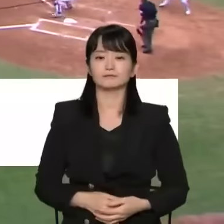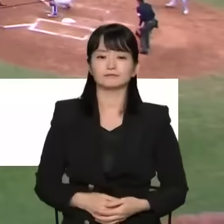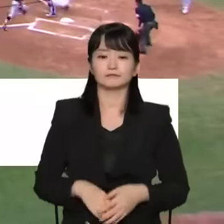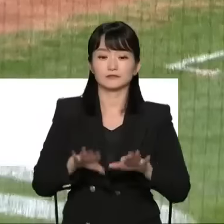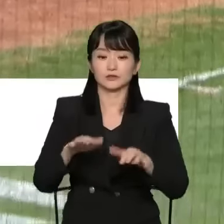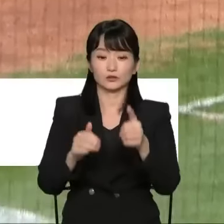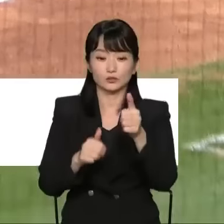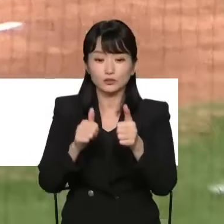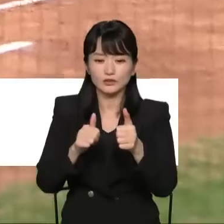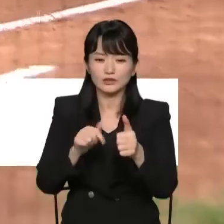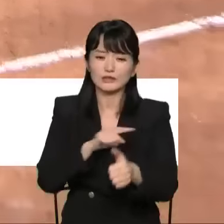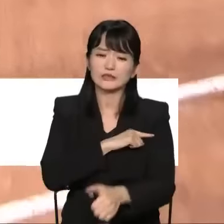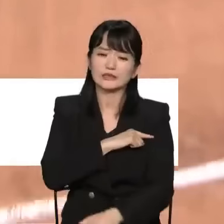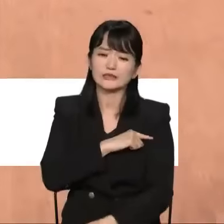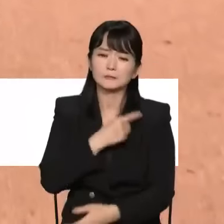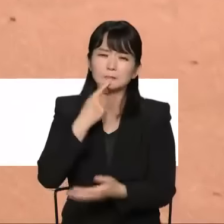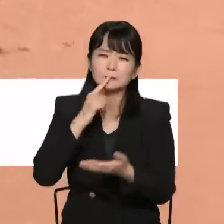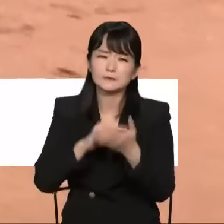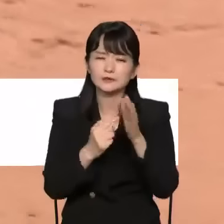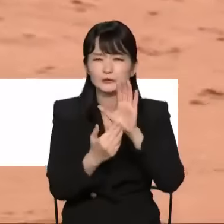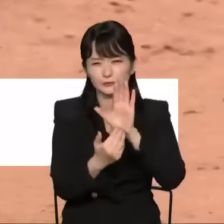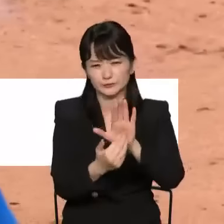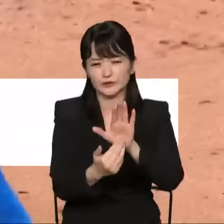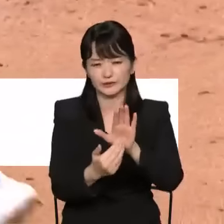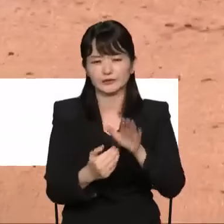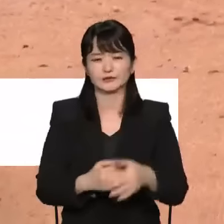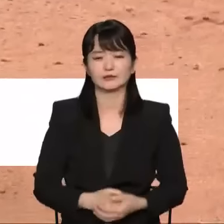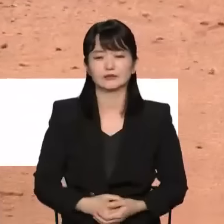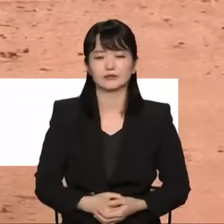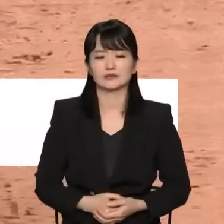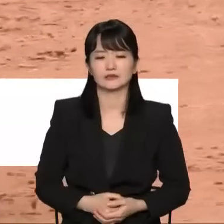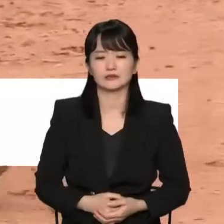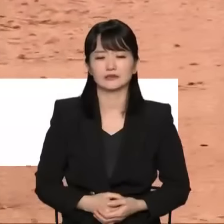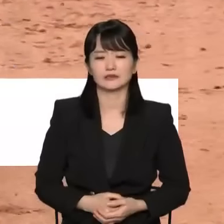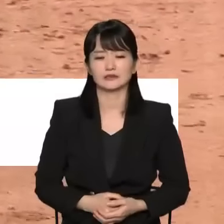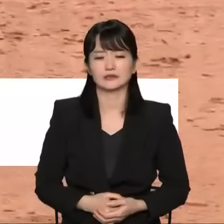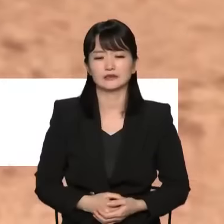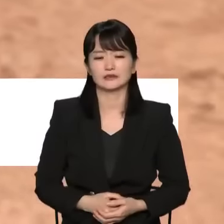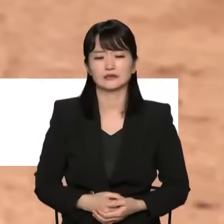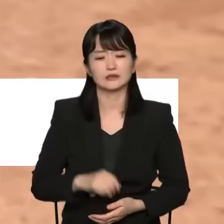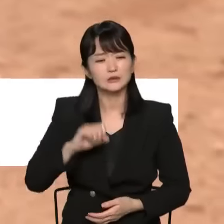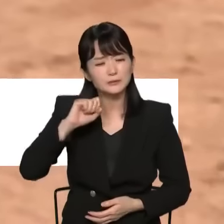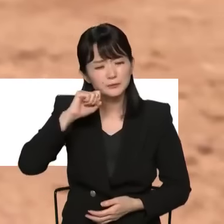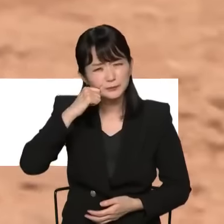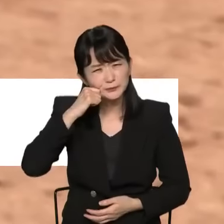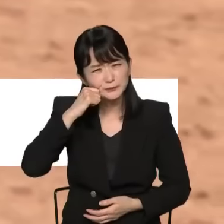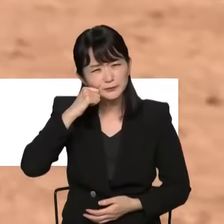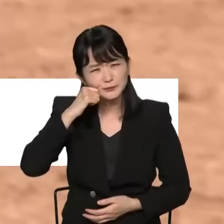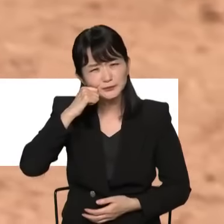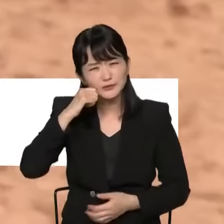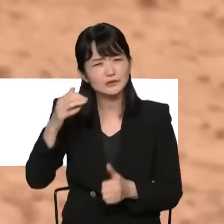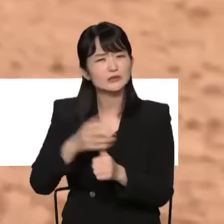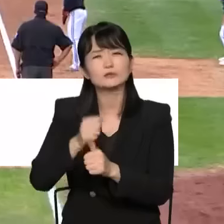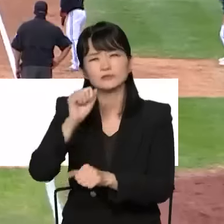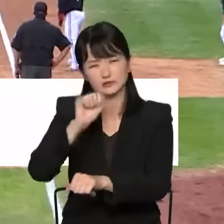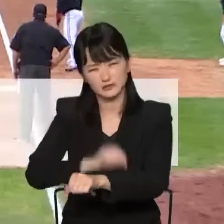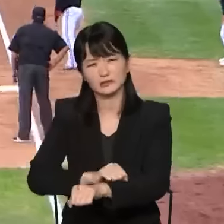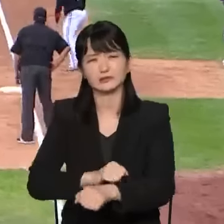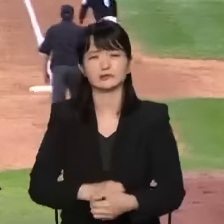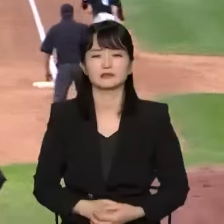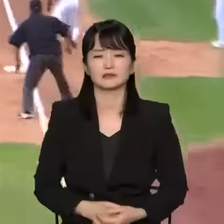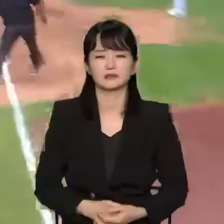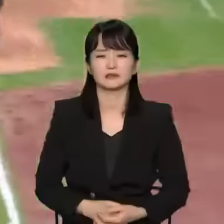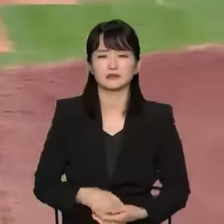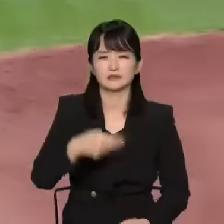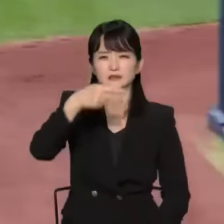경기 통틀어서 제일 쉬운 수비였거든요. 그러니까 어려운 거는 너무 잘 잡았는데.